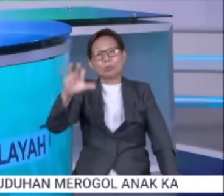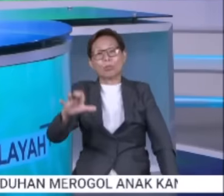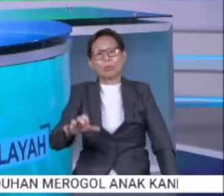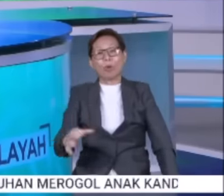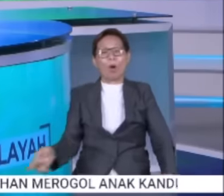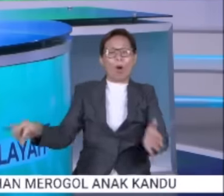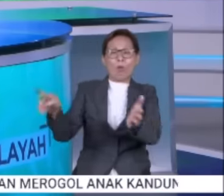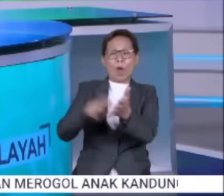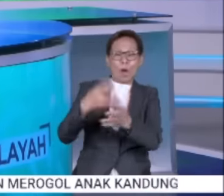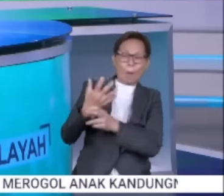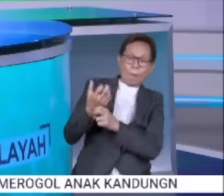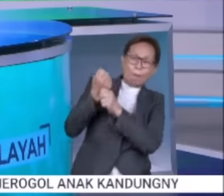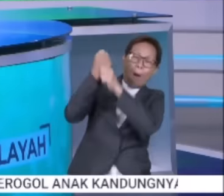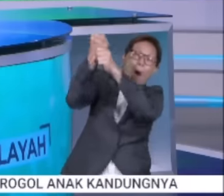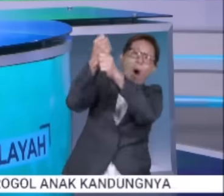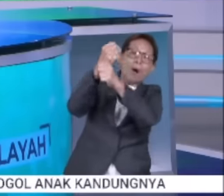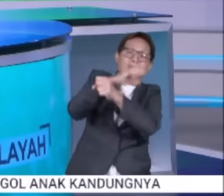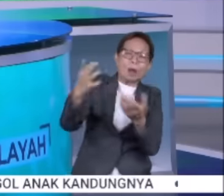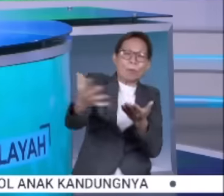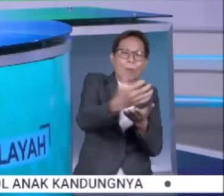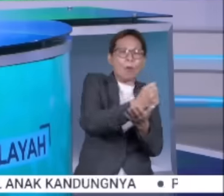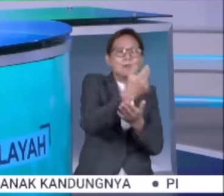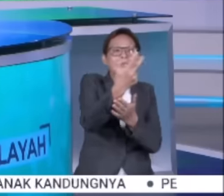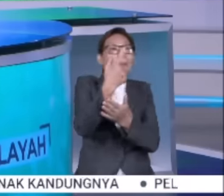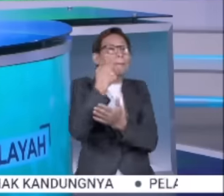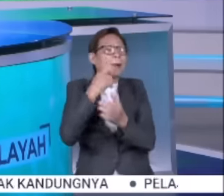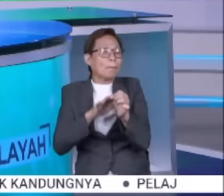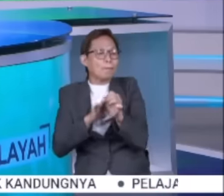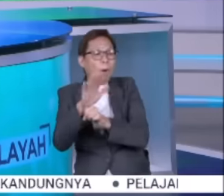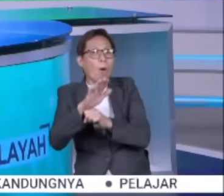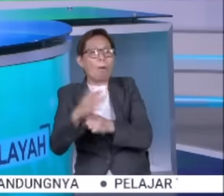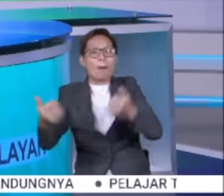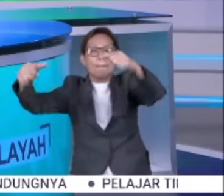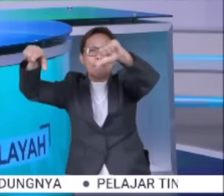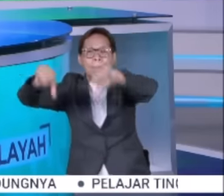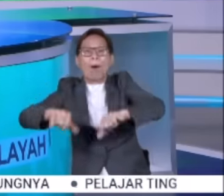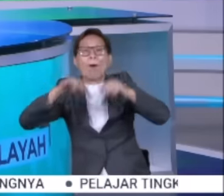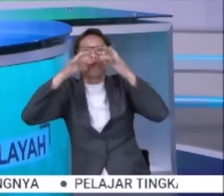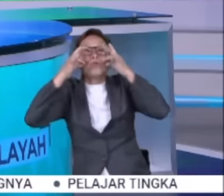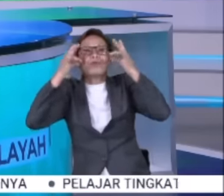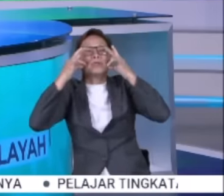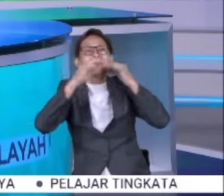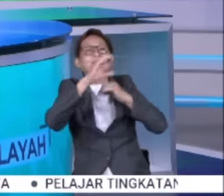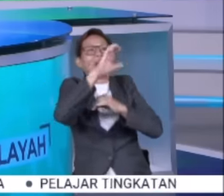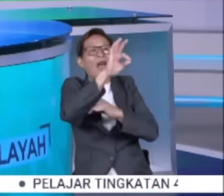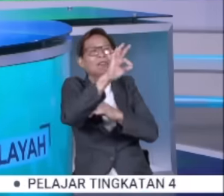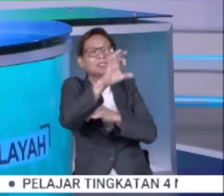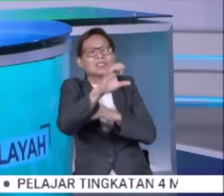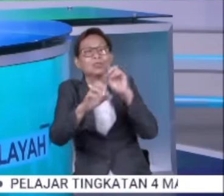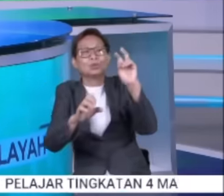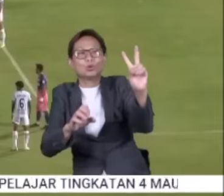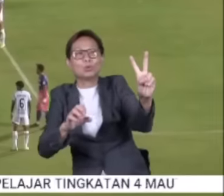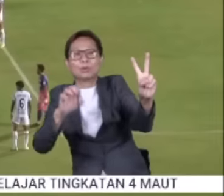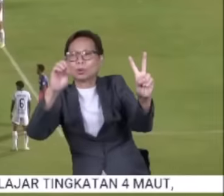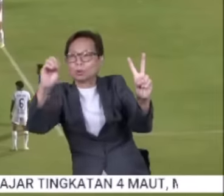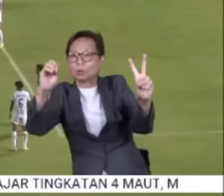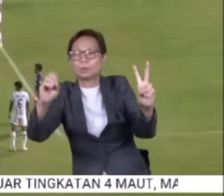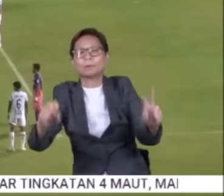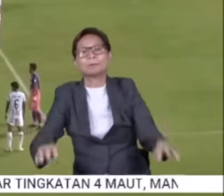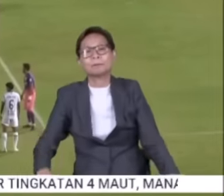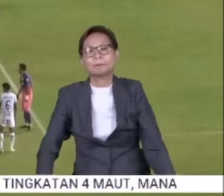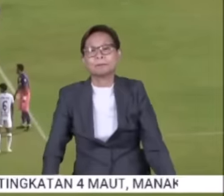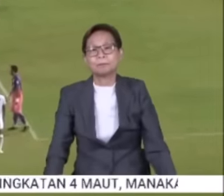melebarkan rekod kemenangan dan mengutip 3 mata penuh selepas menewaskan Kuching City FC 2-0.